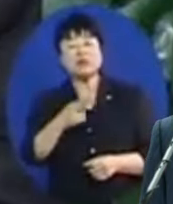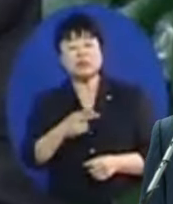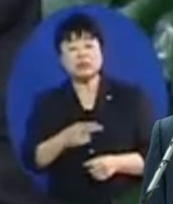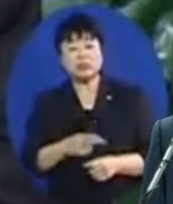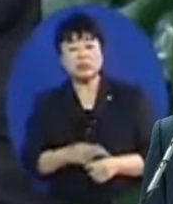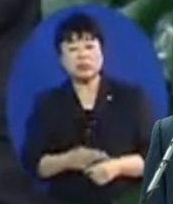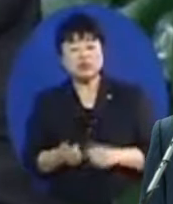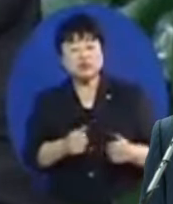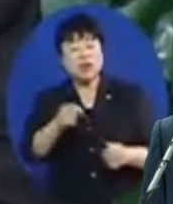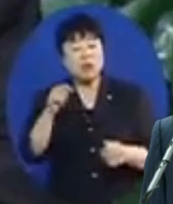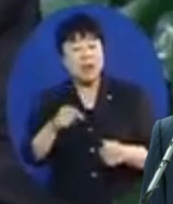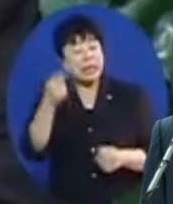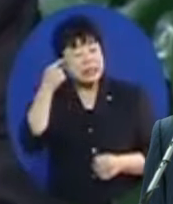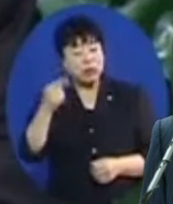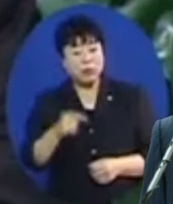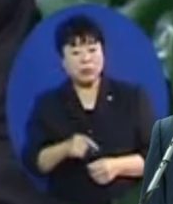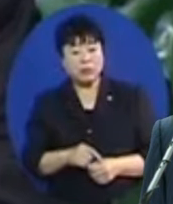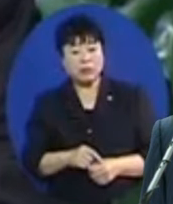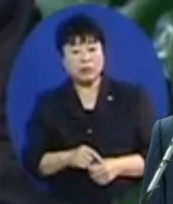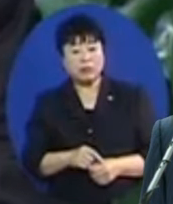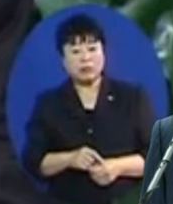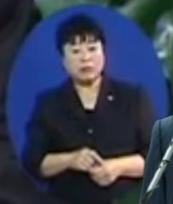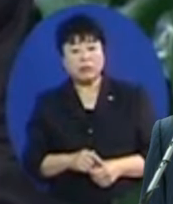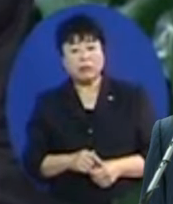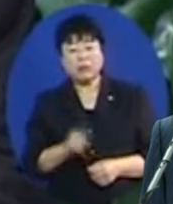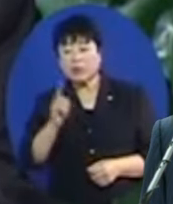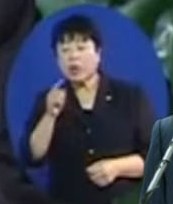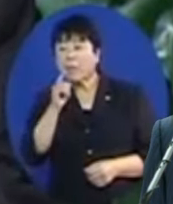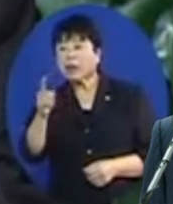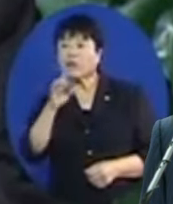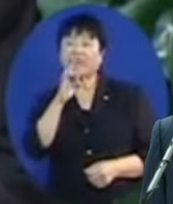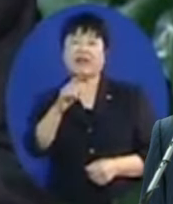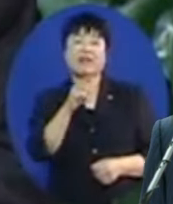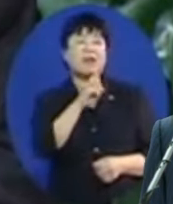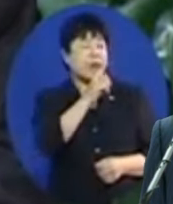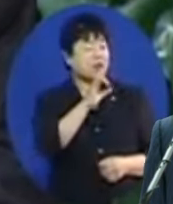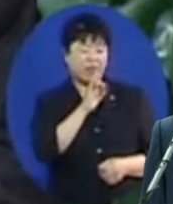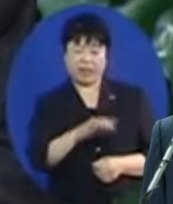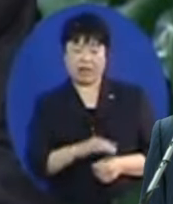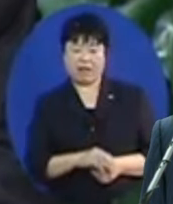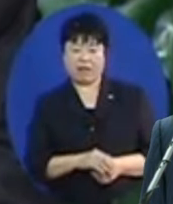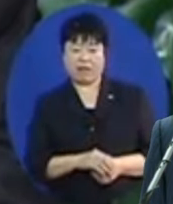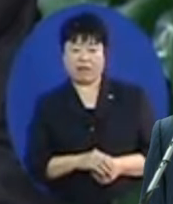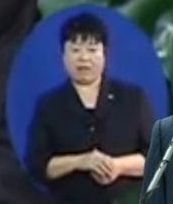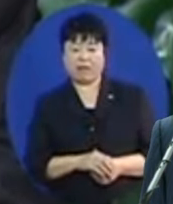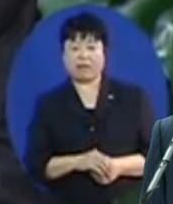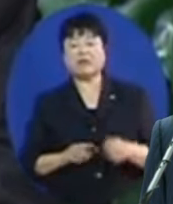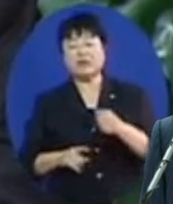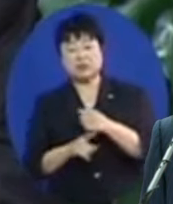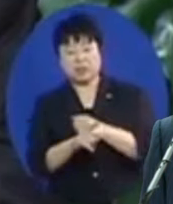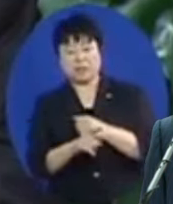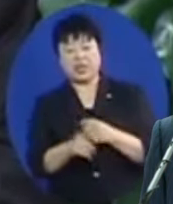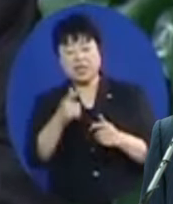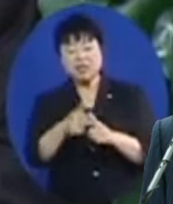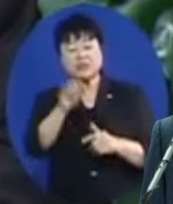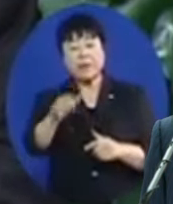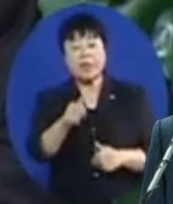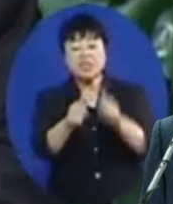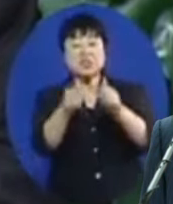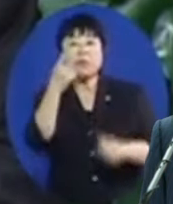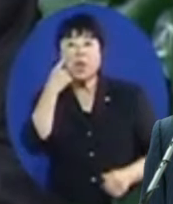어떻게 구주라고 말하냐. 이래도 책을 잡고 저래도 책을 잡으려고 그들은 이기양양하게 예수님에게